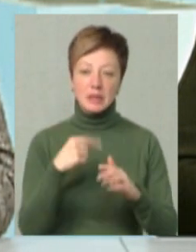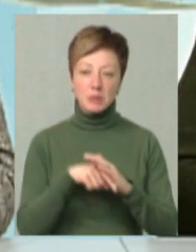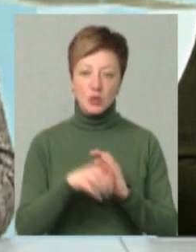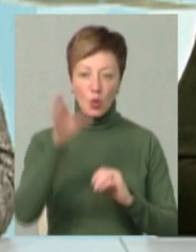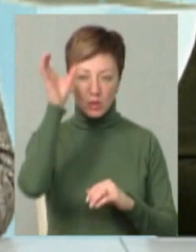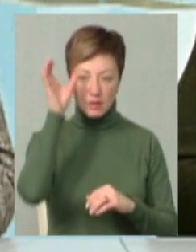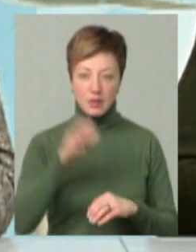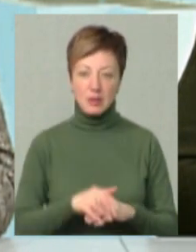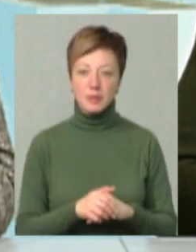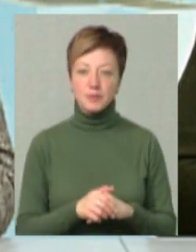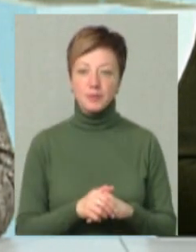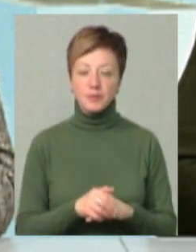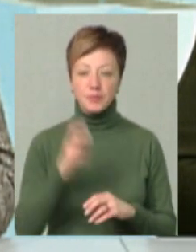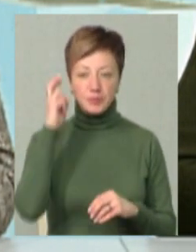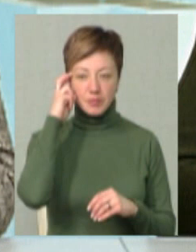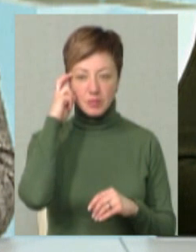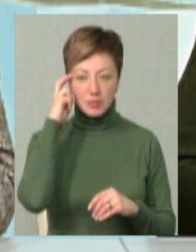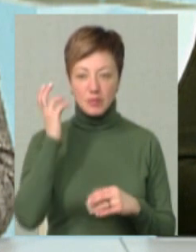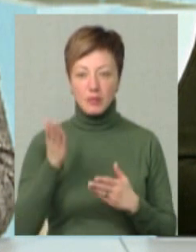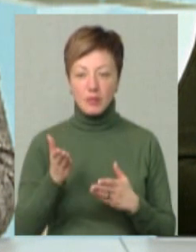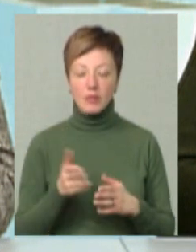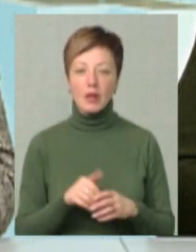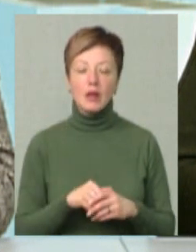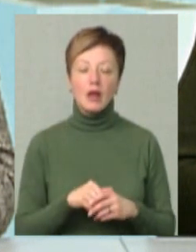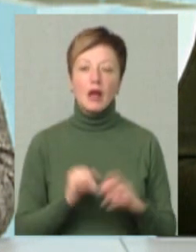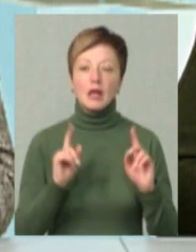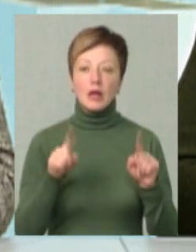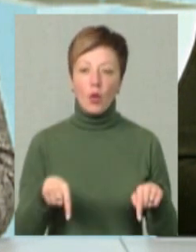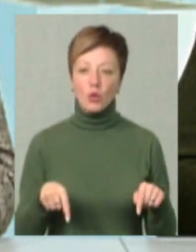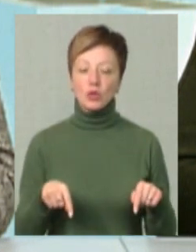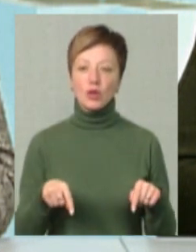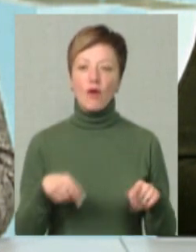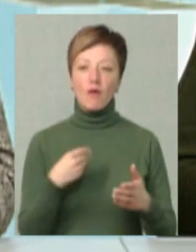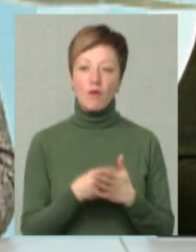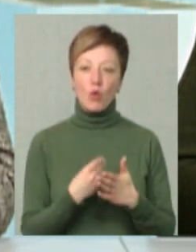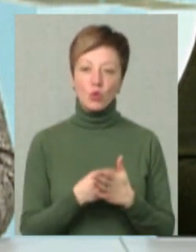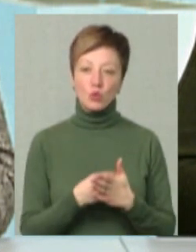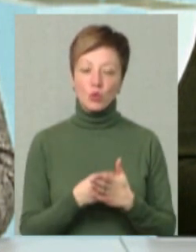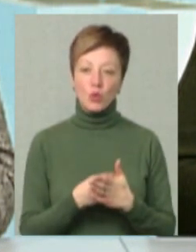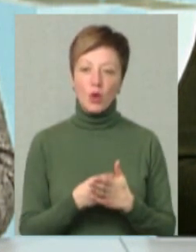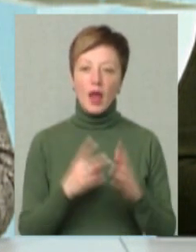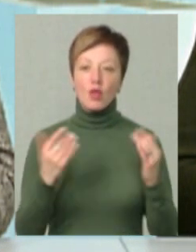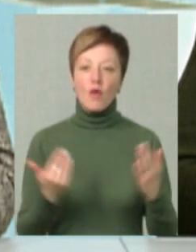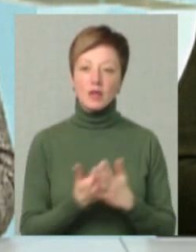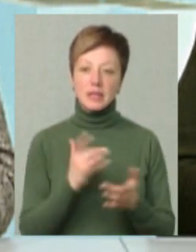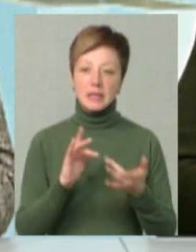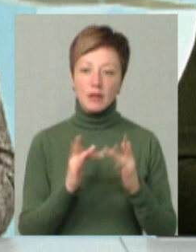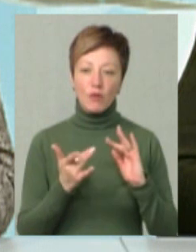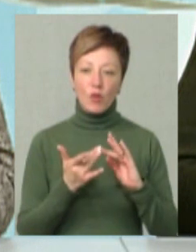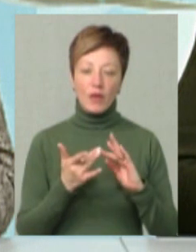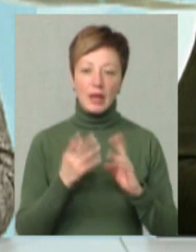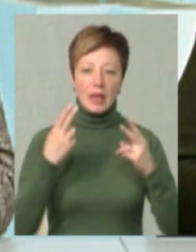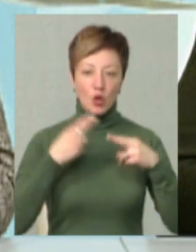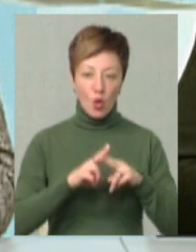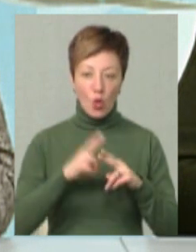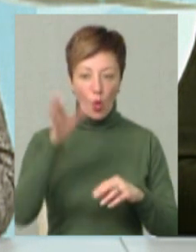освіти в Києві, і також фонду інноваційних і цифрових